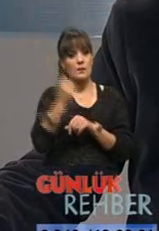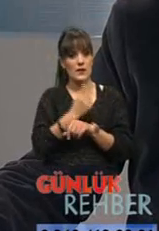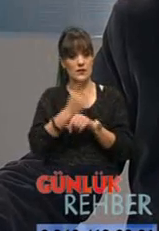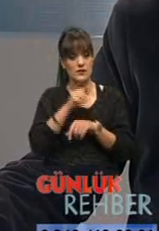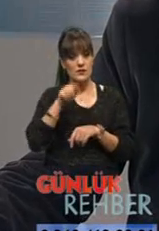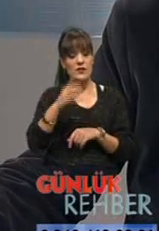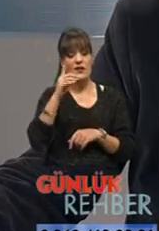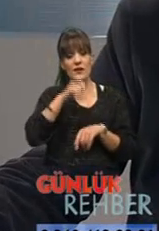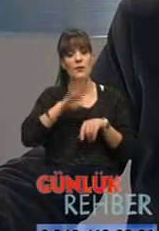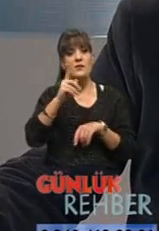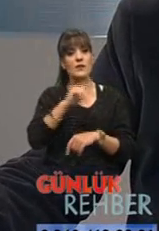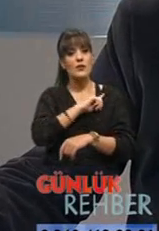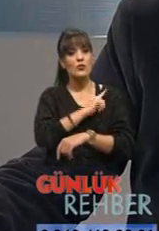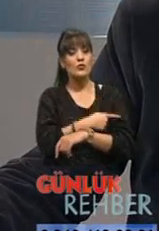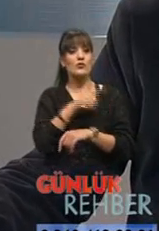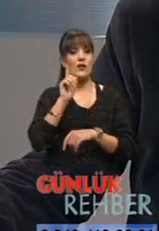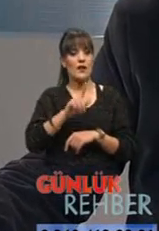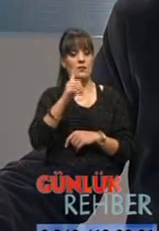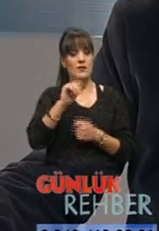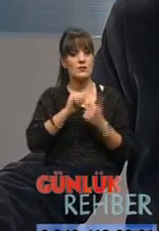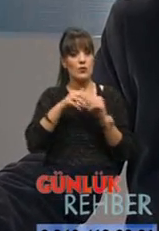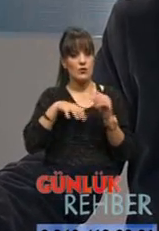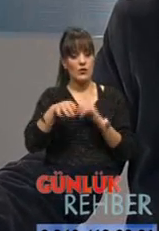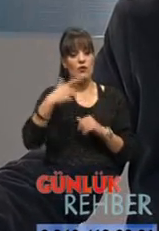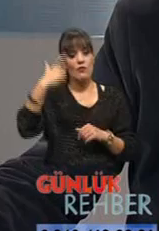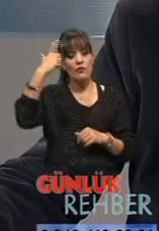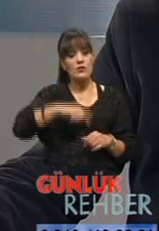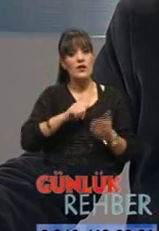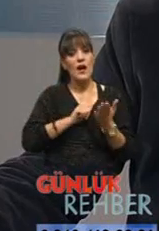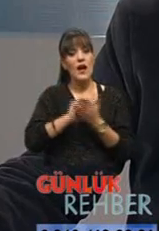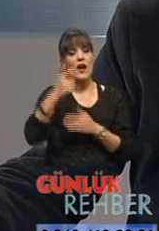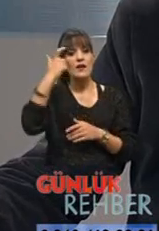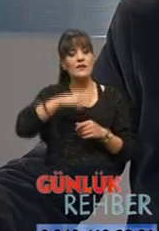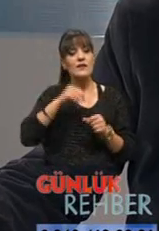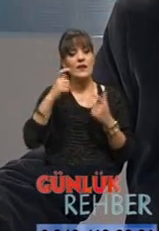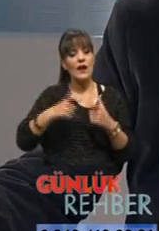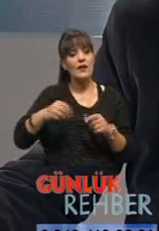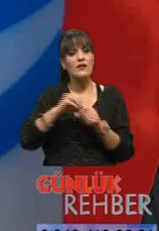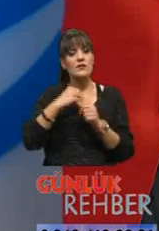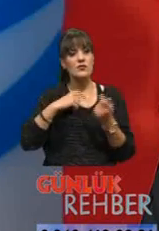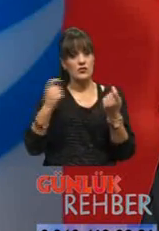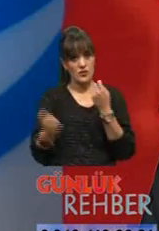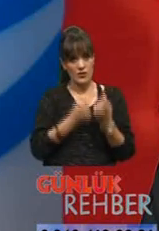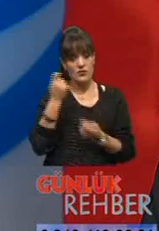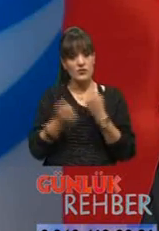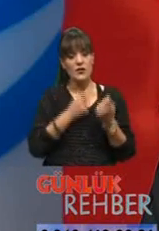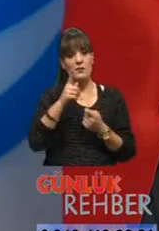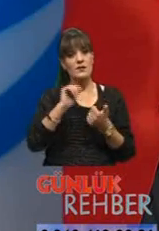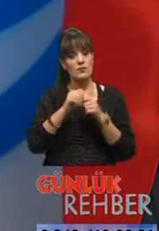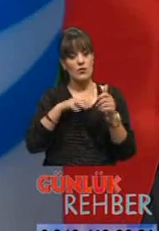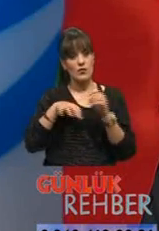ve inanılmaz bir enerji de gerektiren bir spor dalı. Vücudunuzun her uzvunu çalıştıran öyle de bir spor